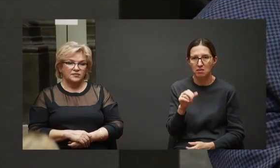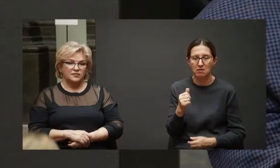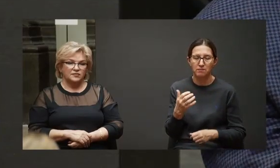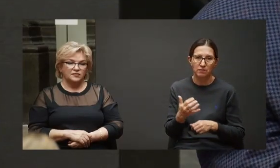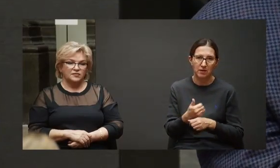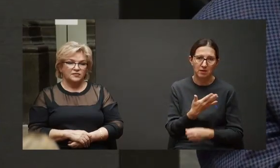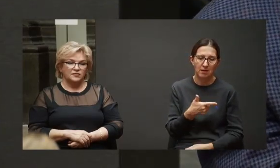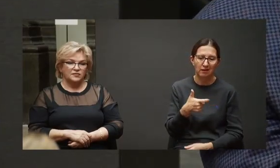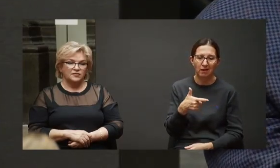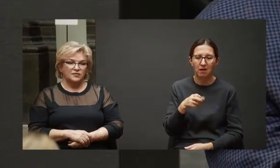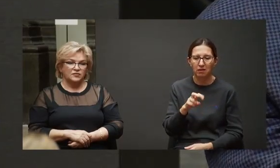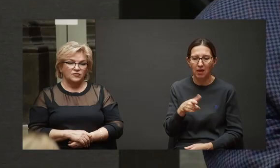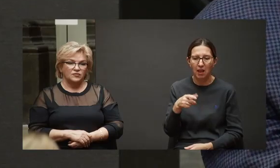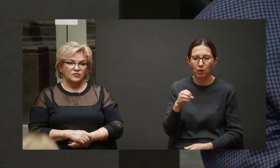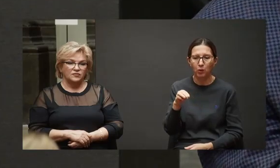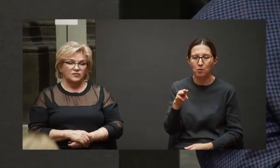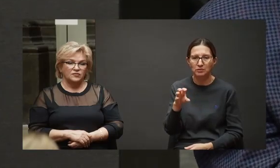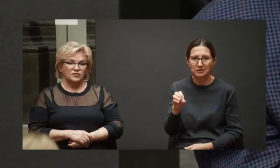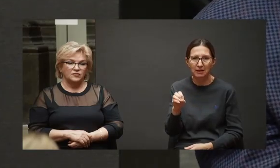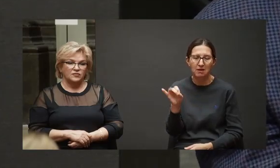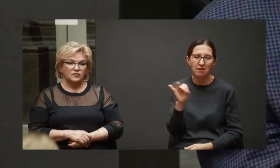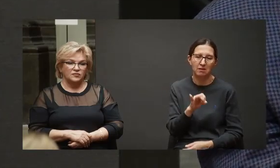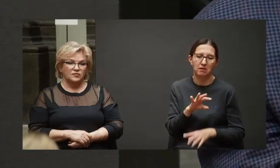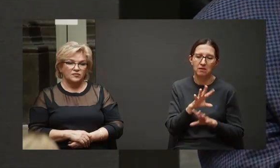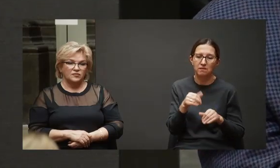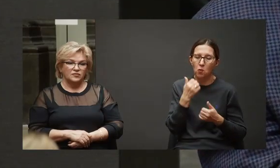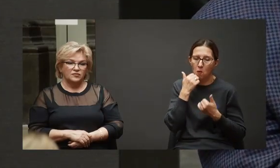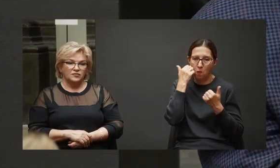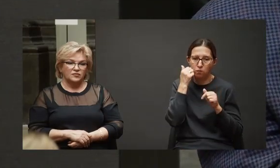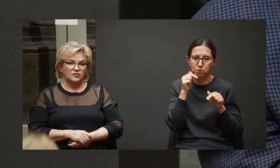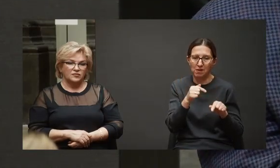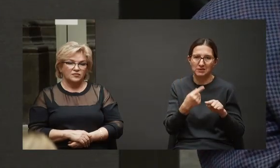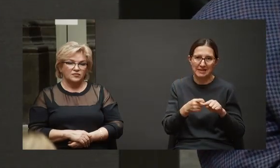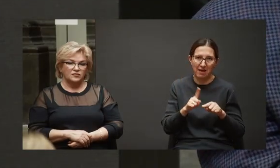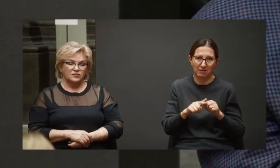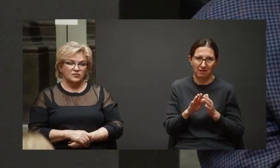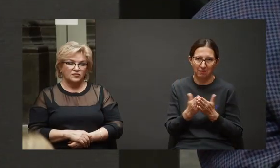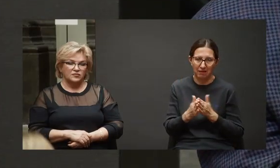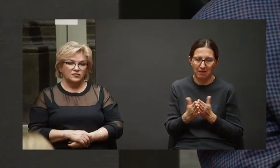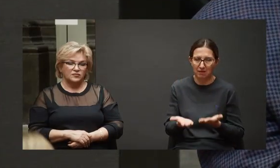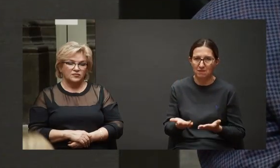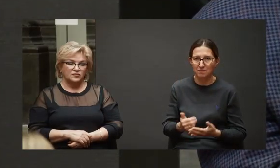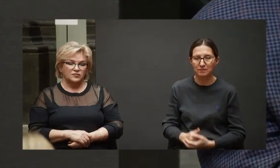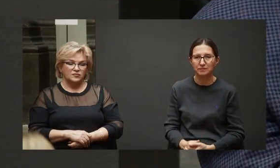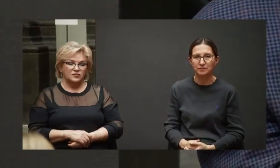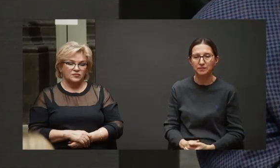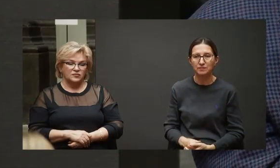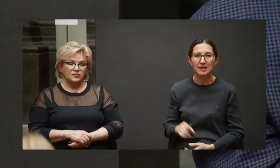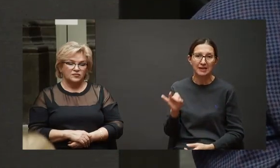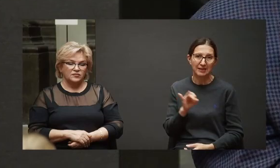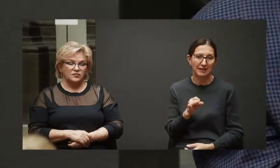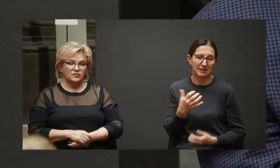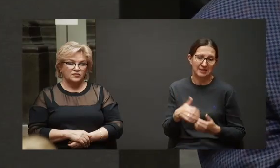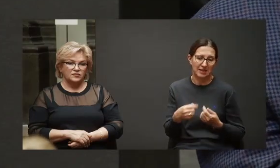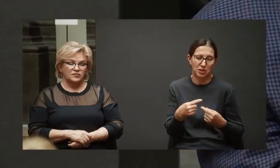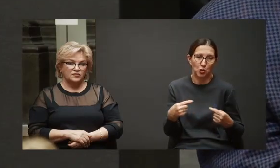Гердер, Гегель этой книжке очень многим обязаны. И среди